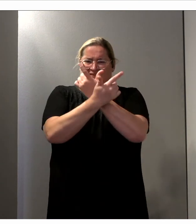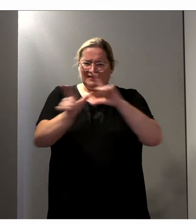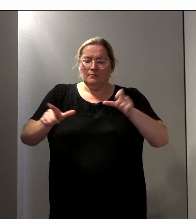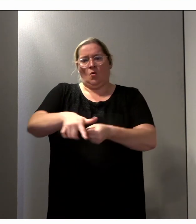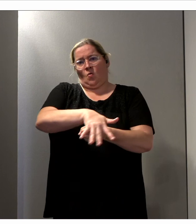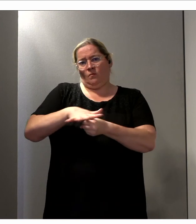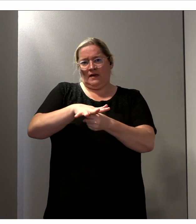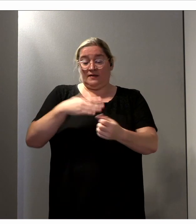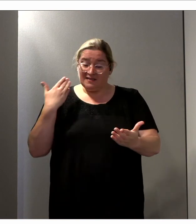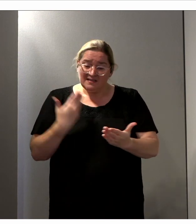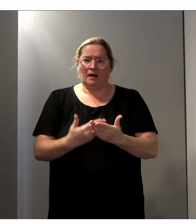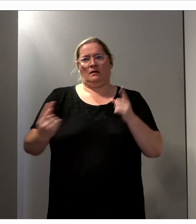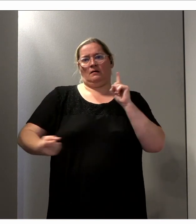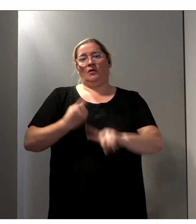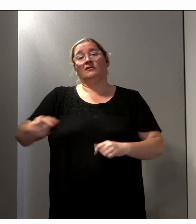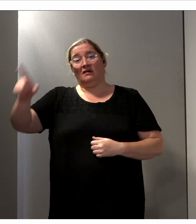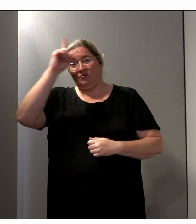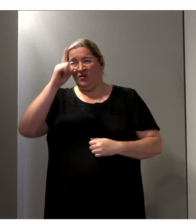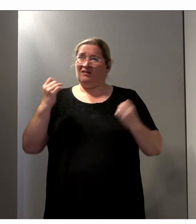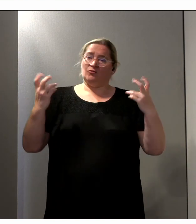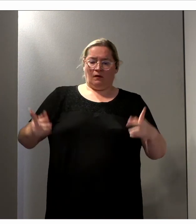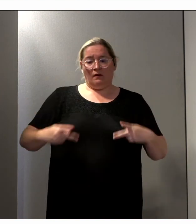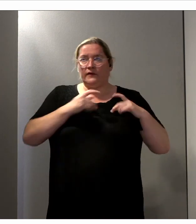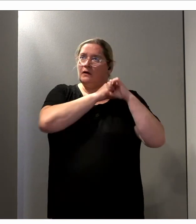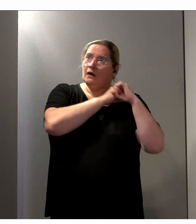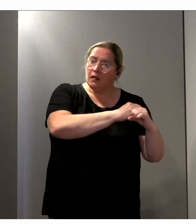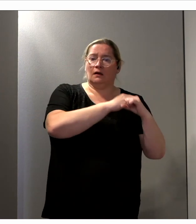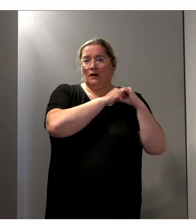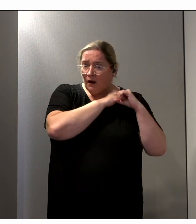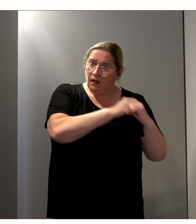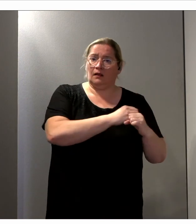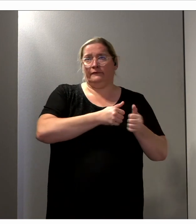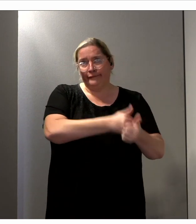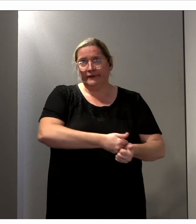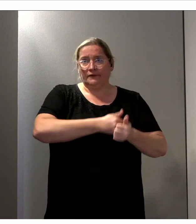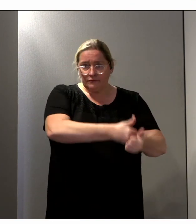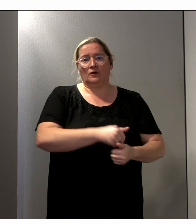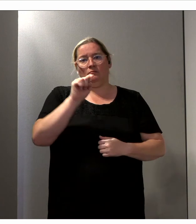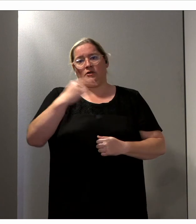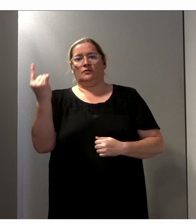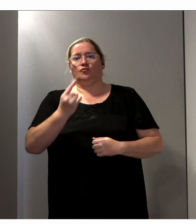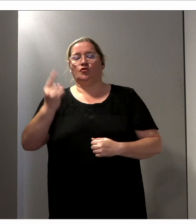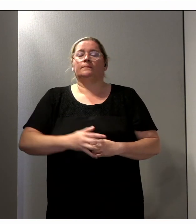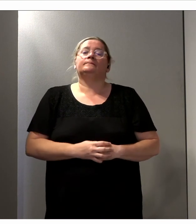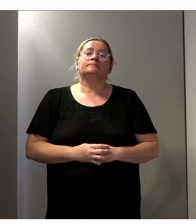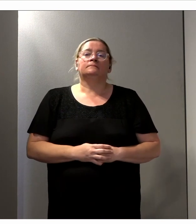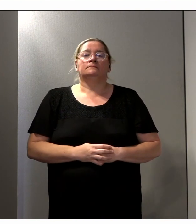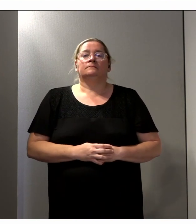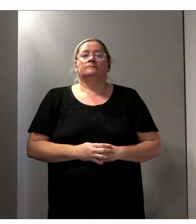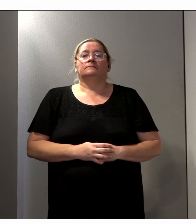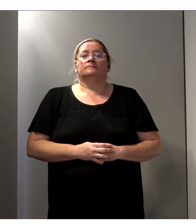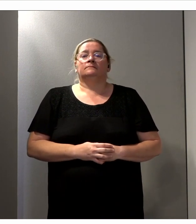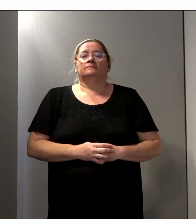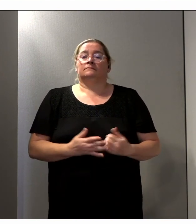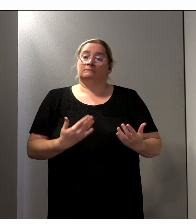ça c'est très important parce qu'on est très contraint dans nos vies d'handicapés et ça permet de